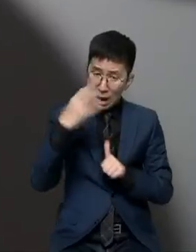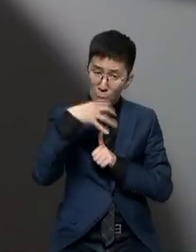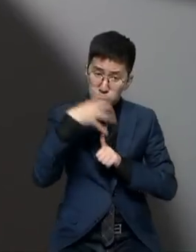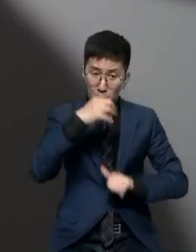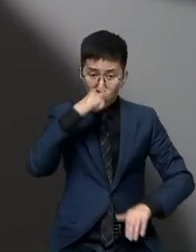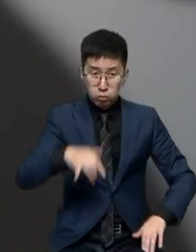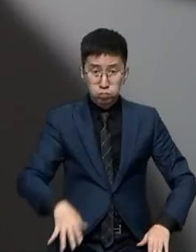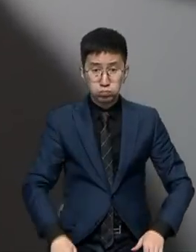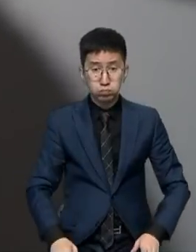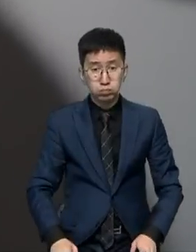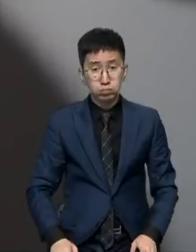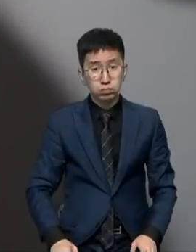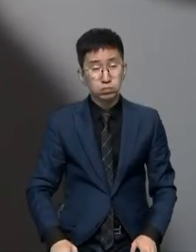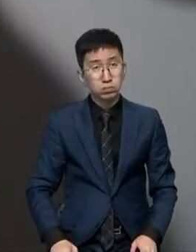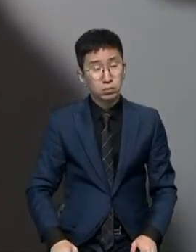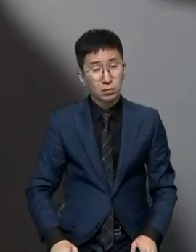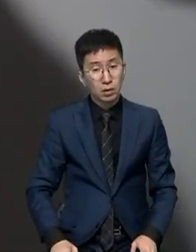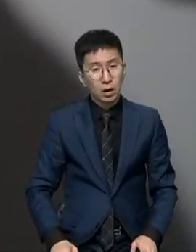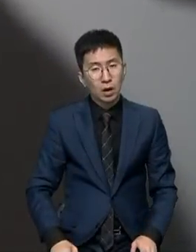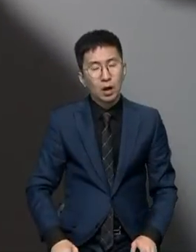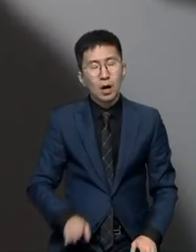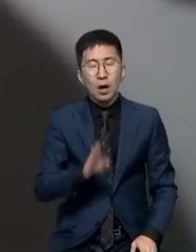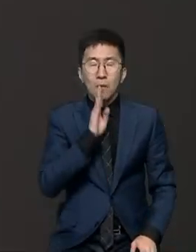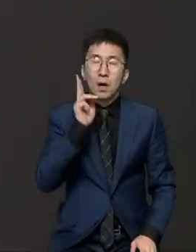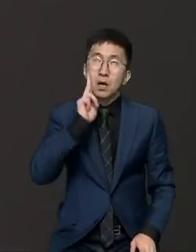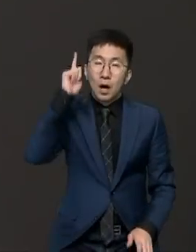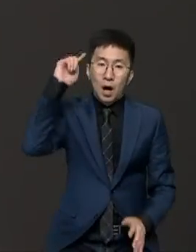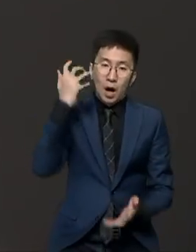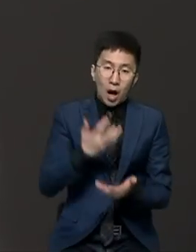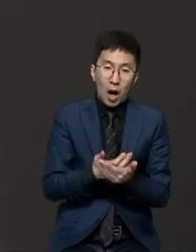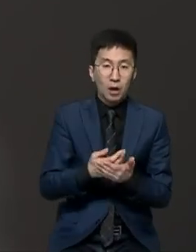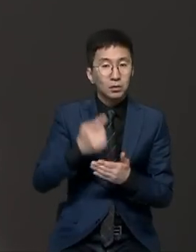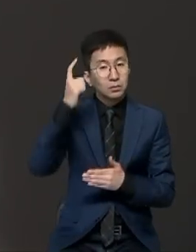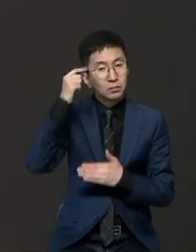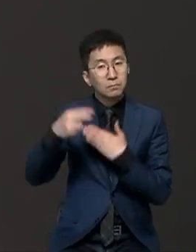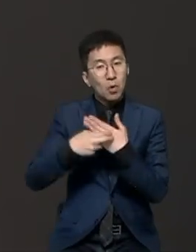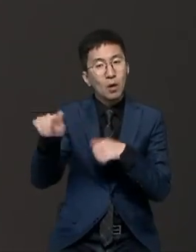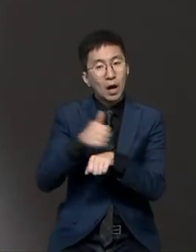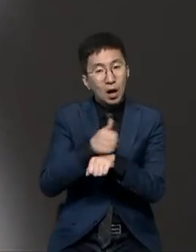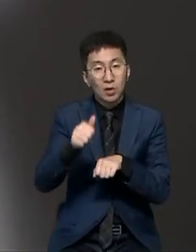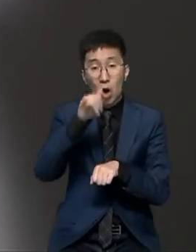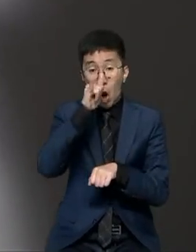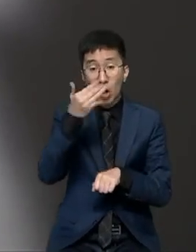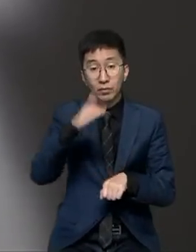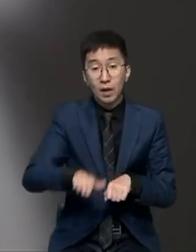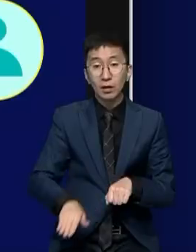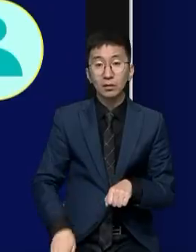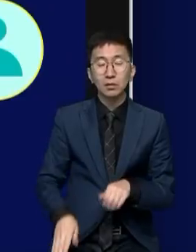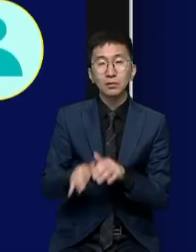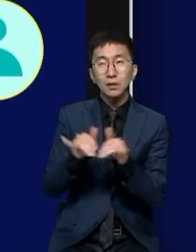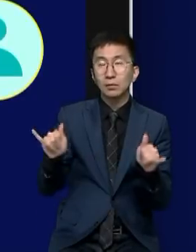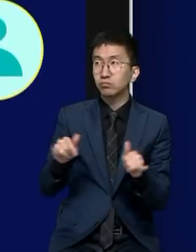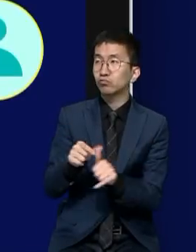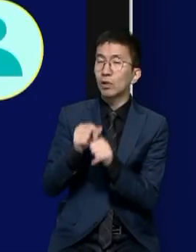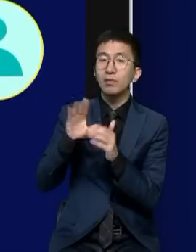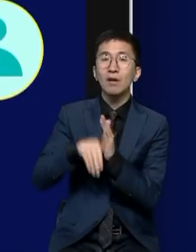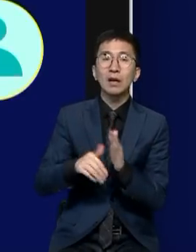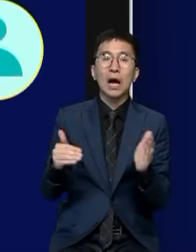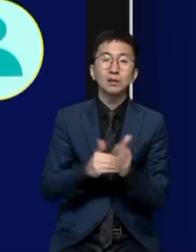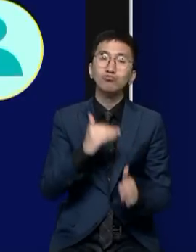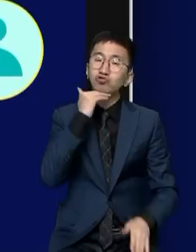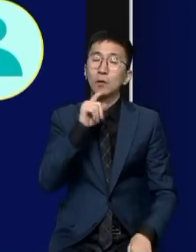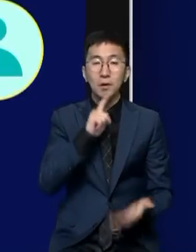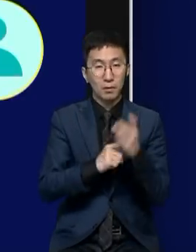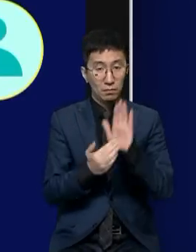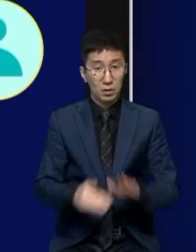그냥 소리 지르는 건 자발사에서 정신과를 갔다 왔는데 사람 구할 때까지 있겠다 하고 약을 먹으면서 폭언 정도는